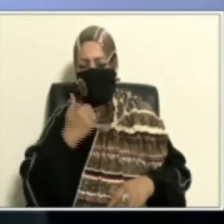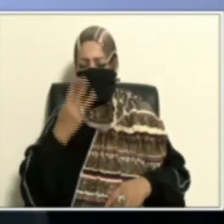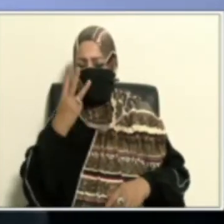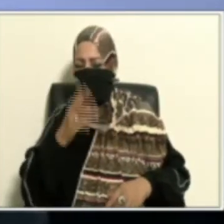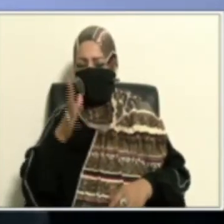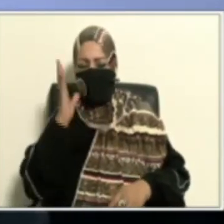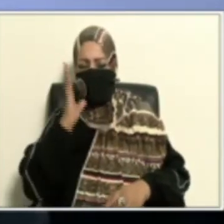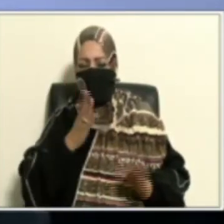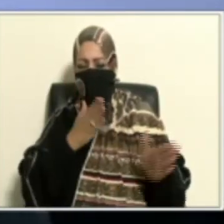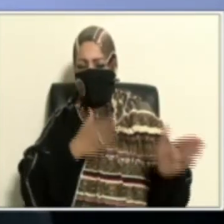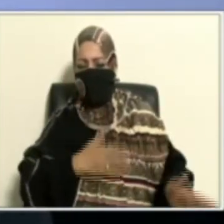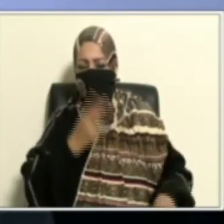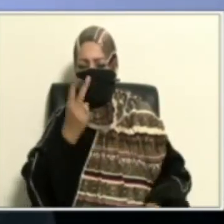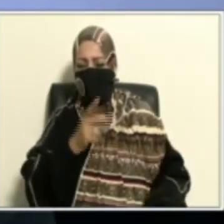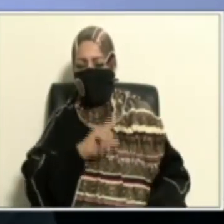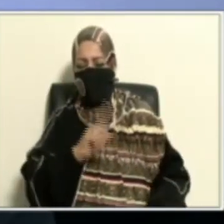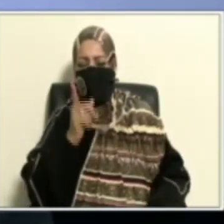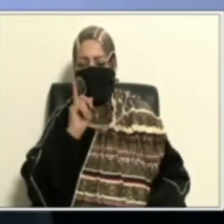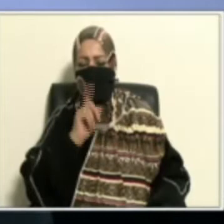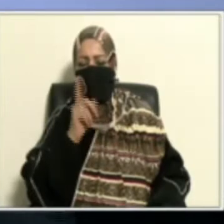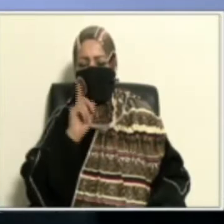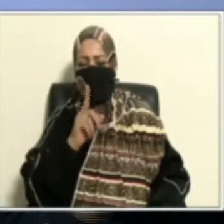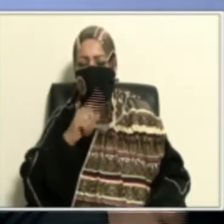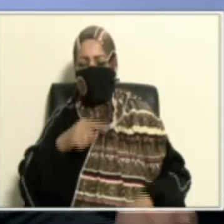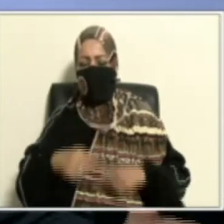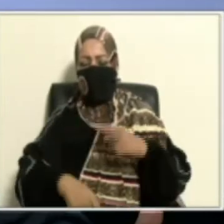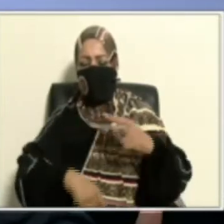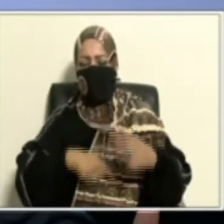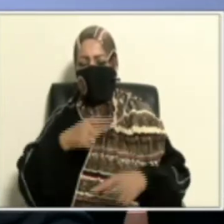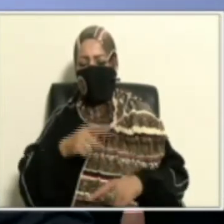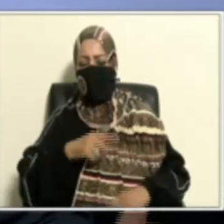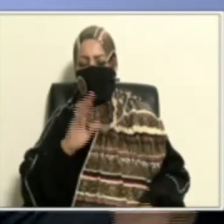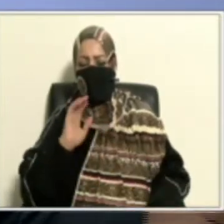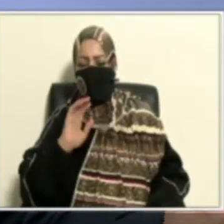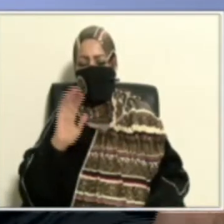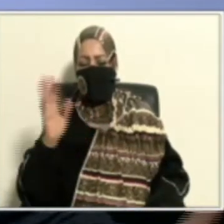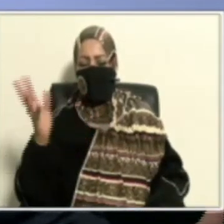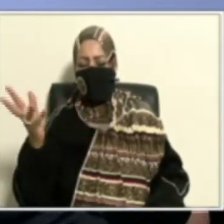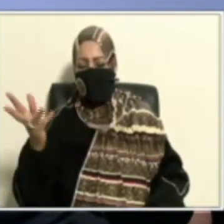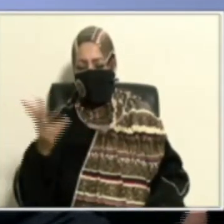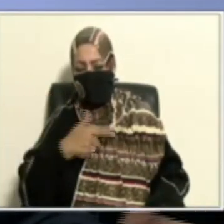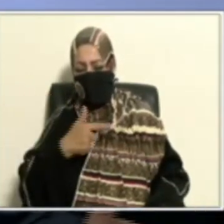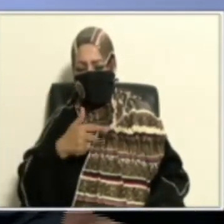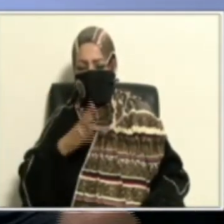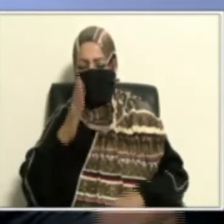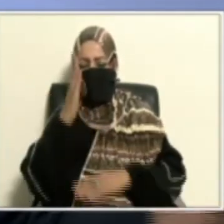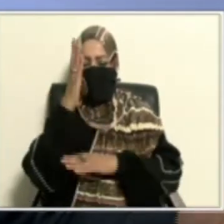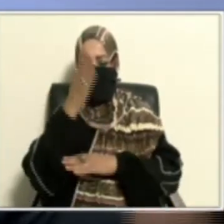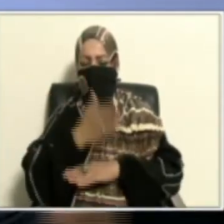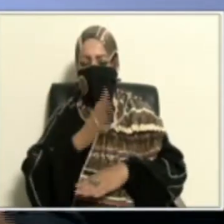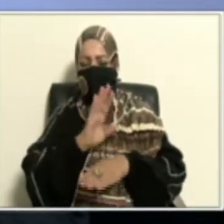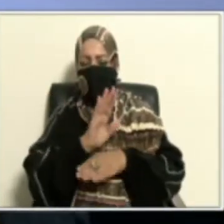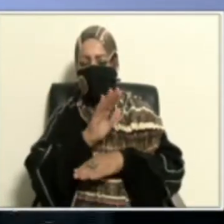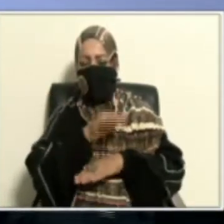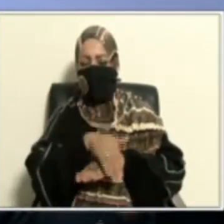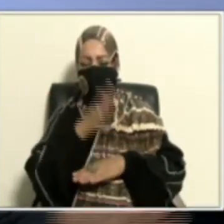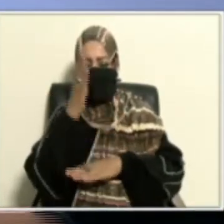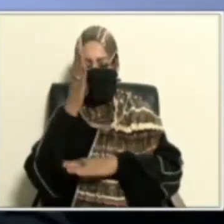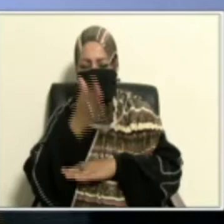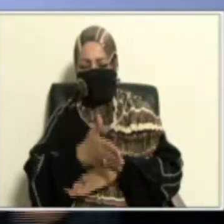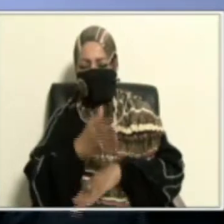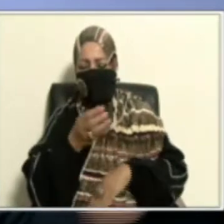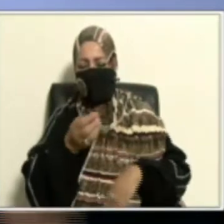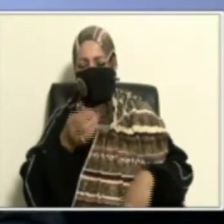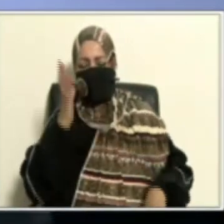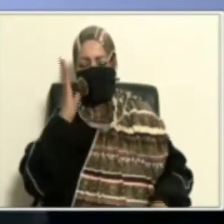مثلا أو في نهاية الأذان والمصلون ينتظرون قليلا 5 دقائق في تقريبا في